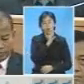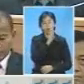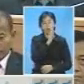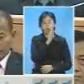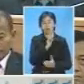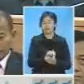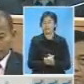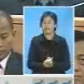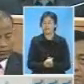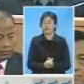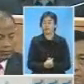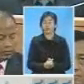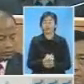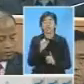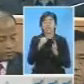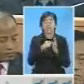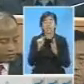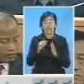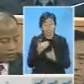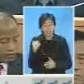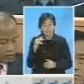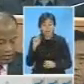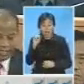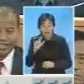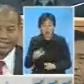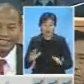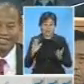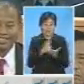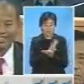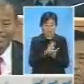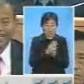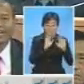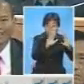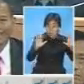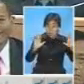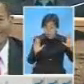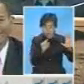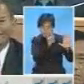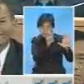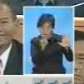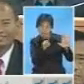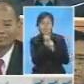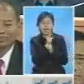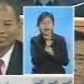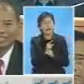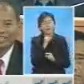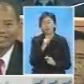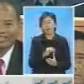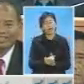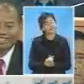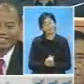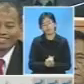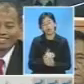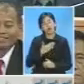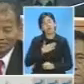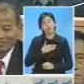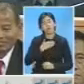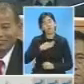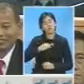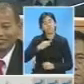ออนุญาตท่านประธานครับถ้าท่านสาธิตนั้นจะใช้ข่าวมาแปะใช้ข่าวมาอ่านใช้ข่าวมาชี้โดยที่ไม่ทำกันบ้านเนี่ยผมถือว่